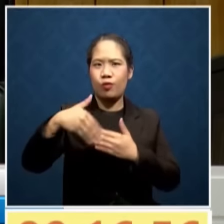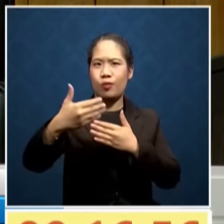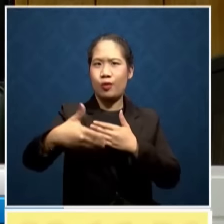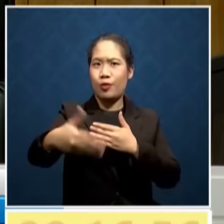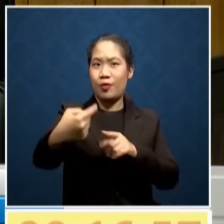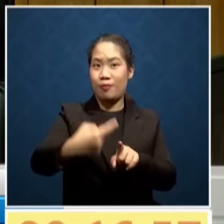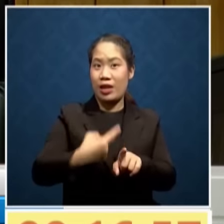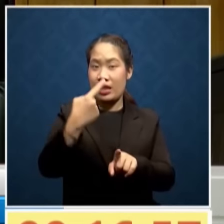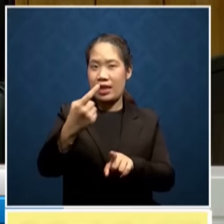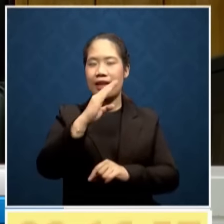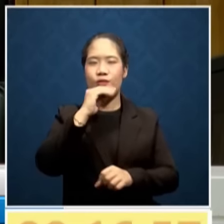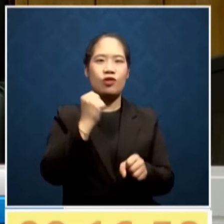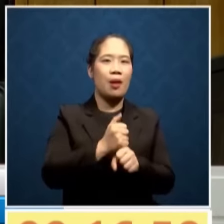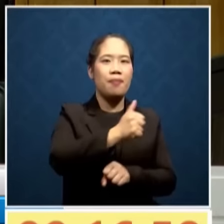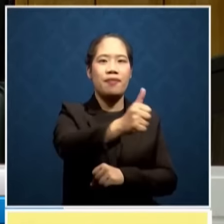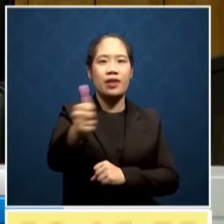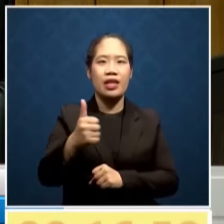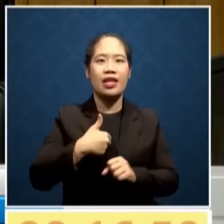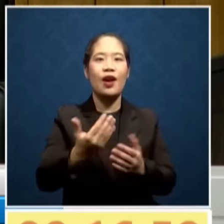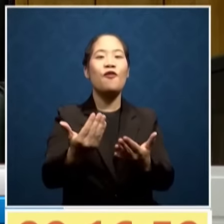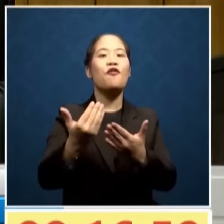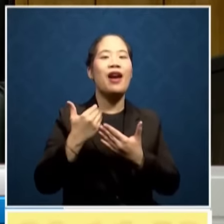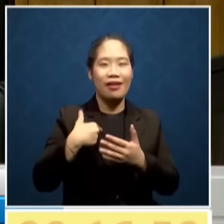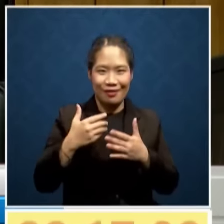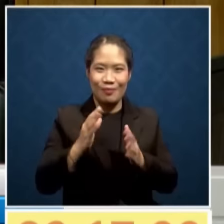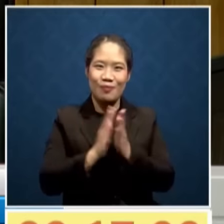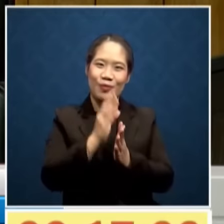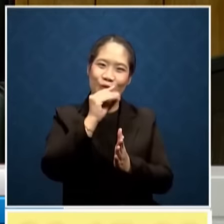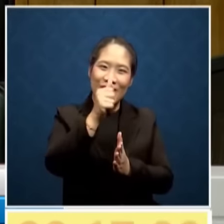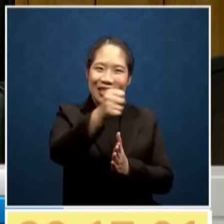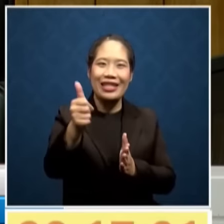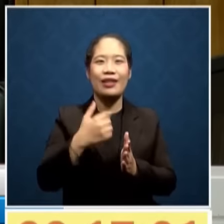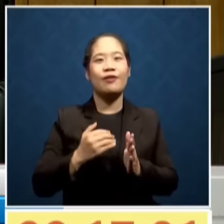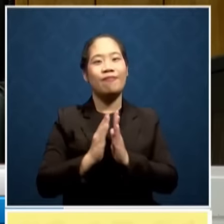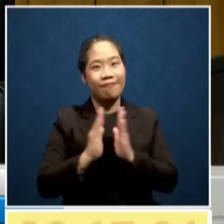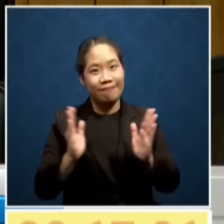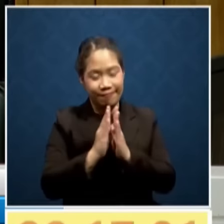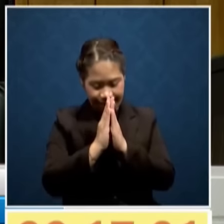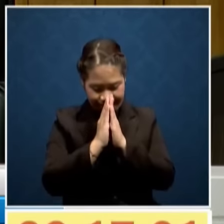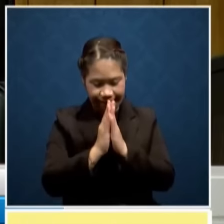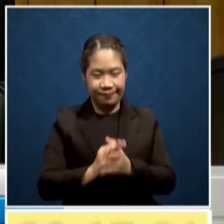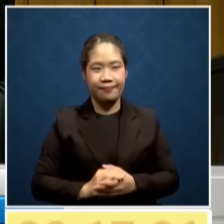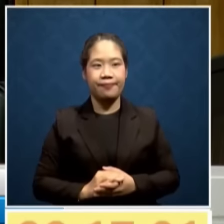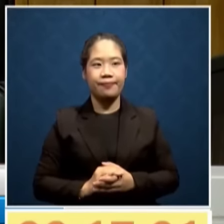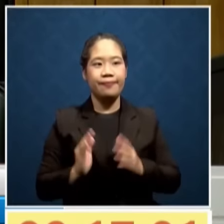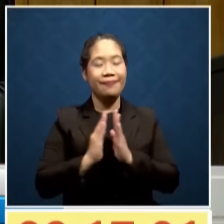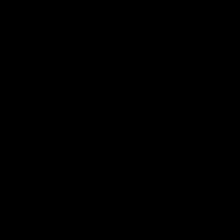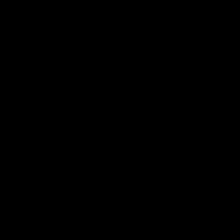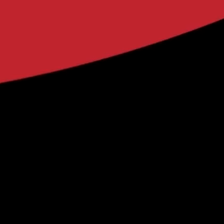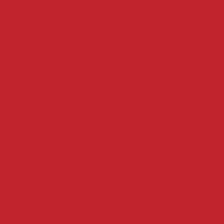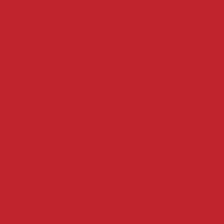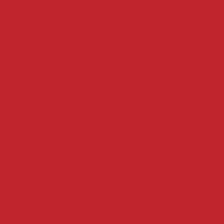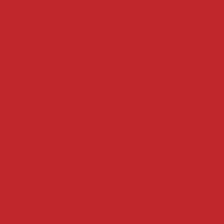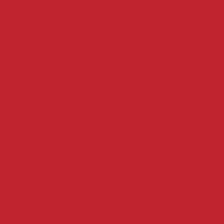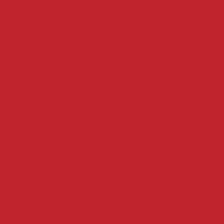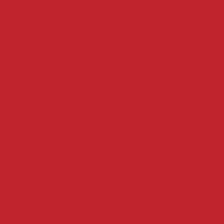จารย์อาจจะถ้าผมทำได้ดีก็ให้อาจารย์ฝากชมผมด้วยนะครับขอบคุณครับทุกท่านครับขอลาแล้วครับสวัสดีครับ ครับขอบคุณท่านรัฐมนตรีครับ